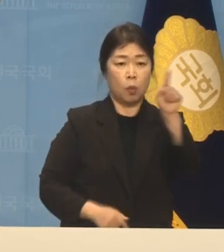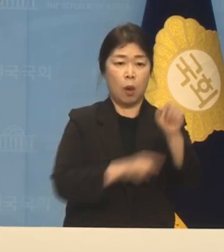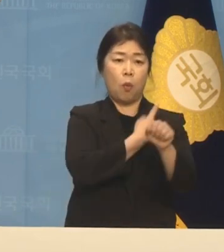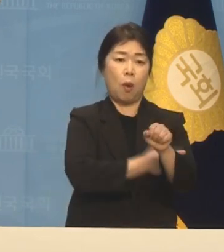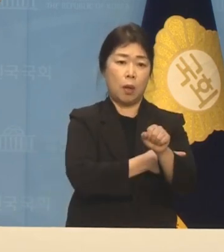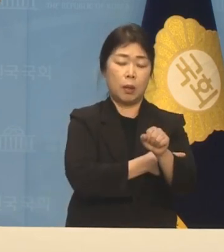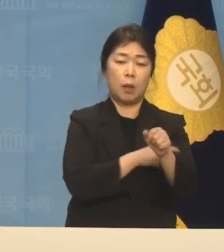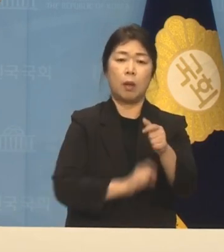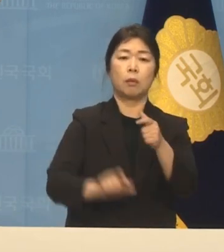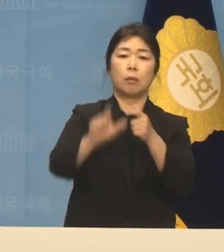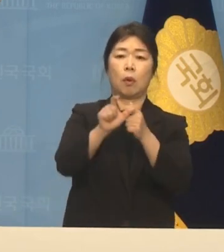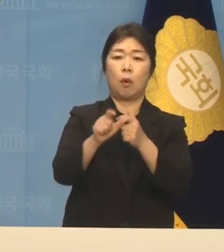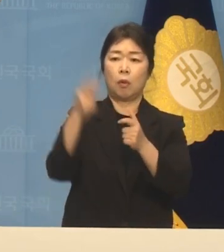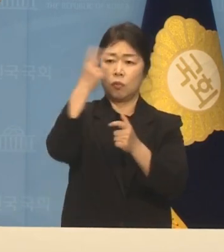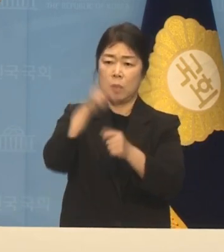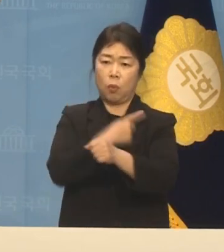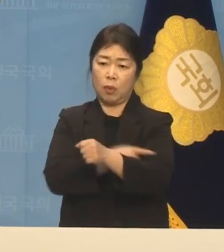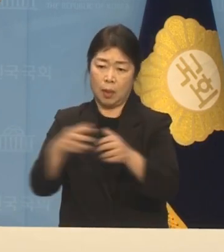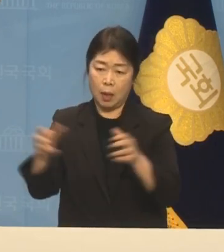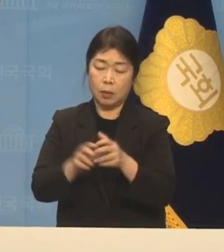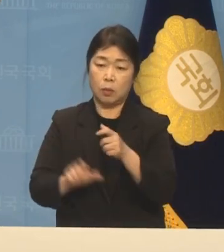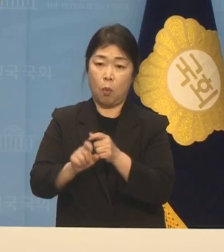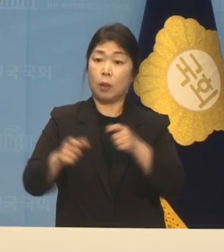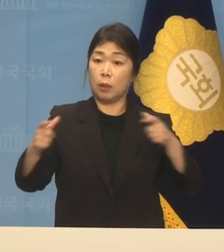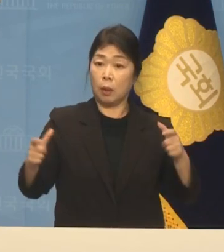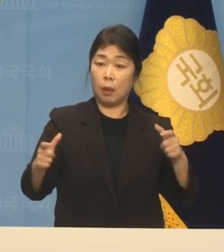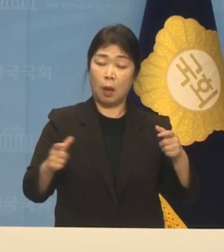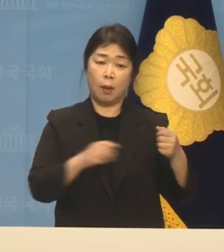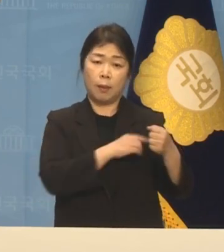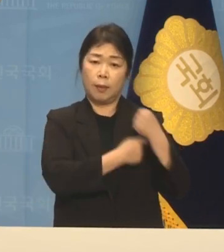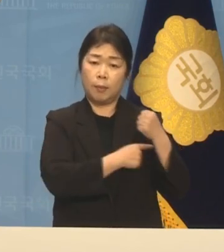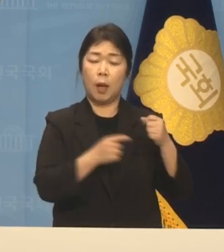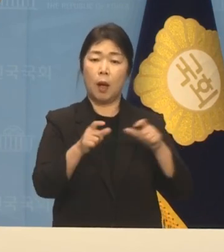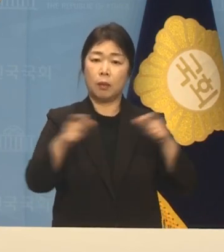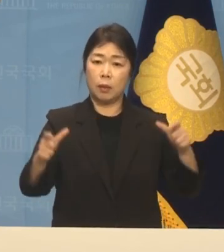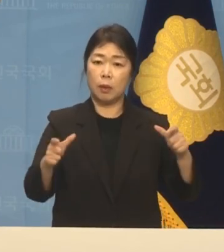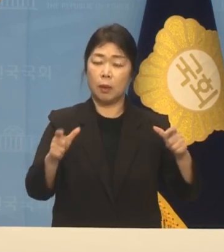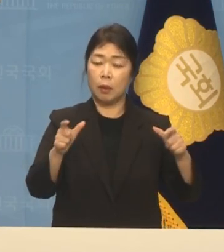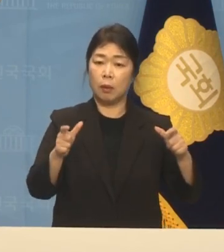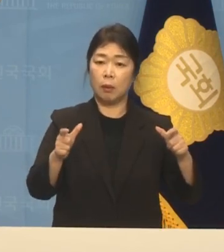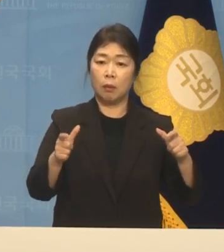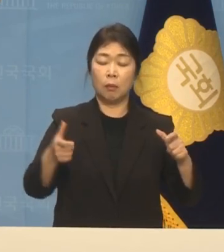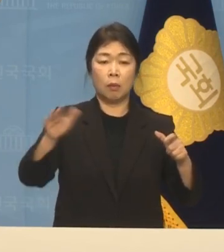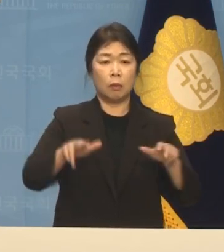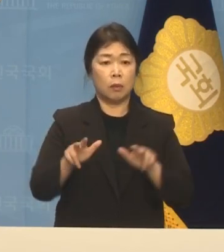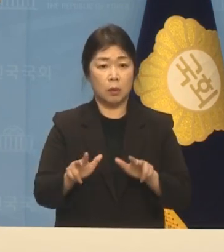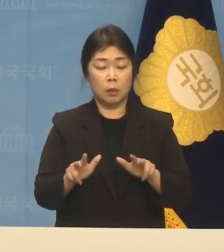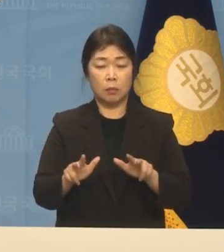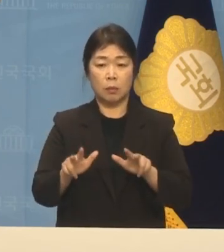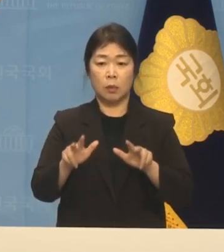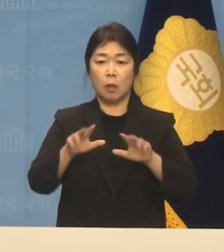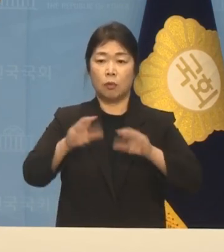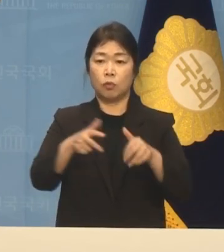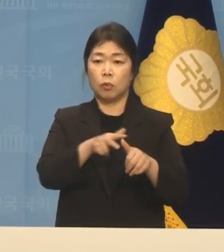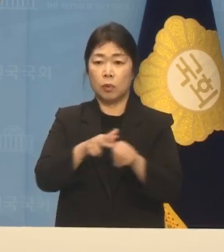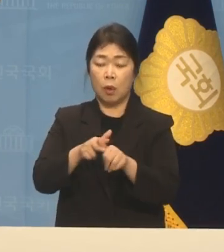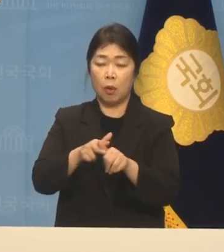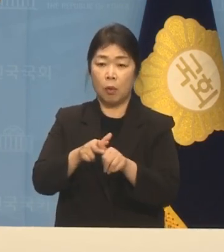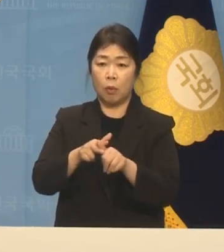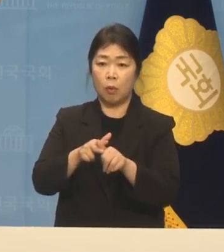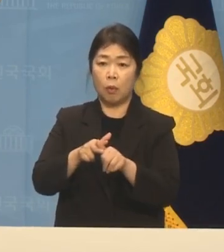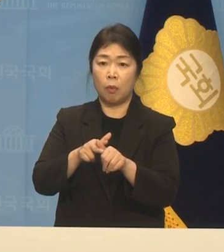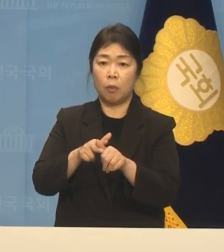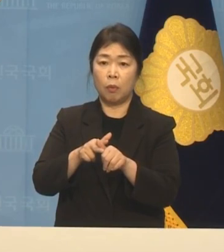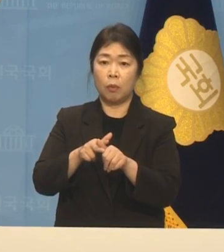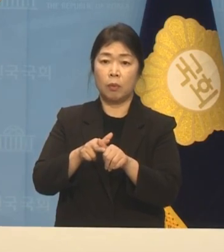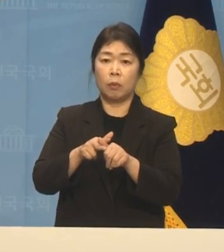영역을 확대하더니 지금은 국정원 역할까지 통합해서 하고 있다라고